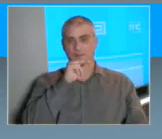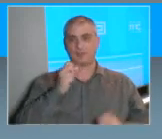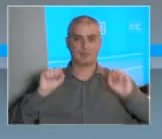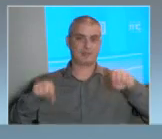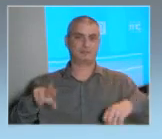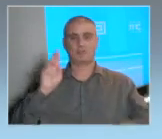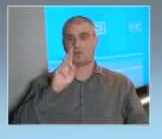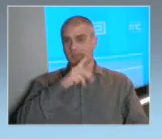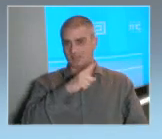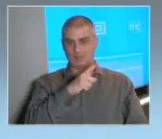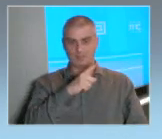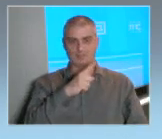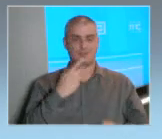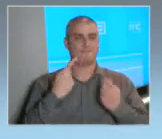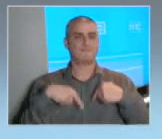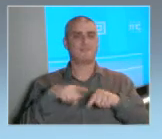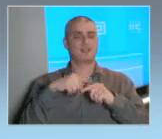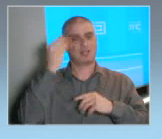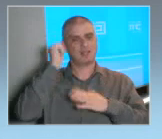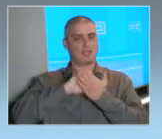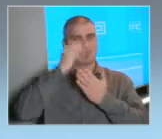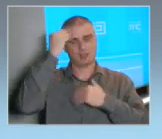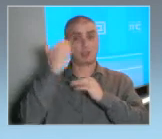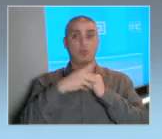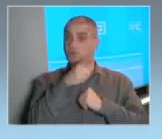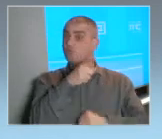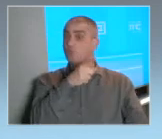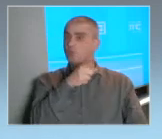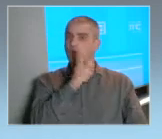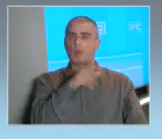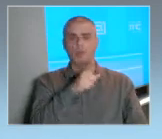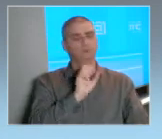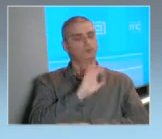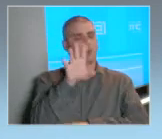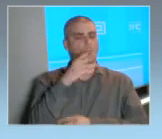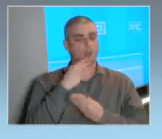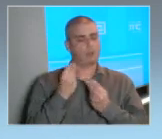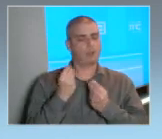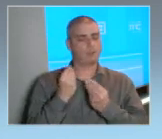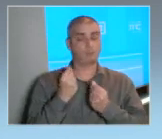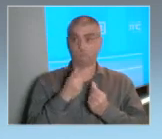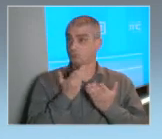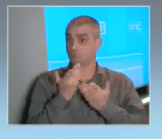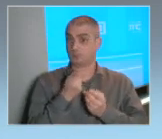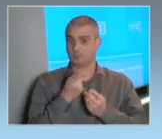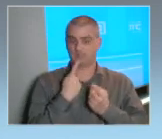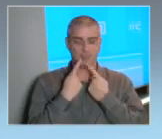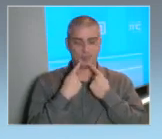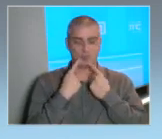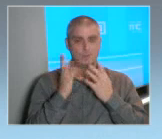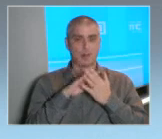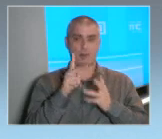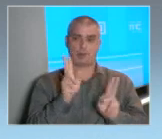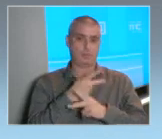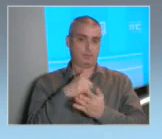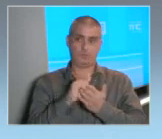הנשיא ריבלין בוועידת ידיעות אחרונות, והוא שם גם שולח איזה רמז, הוא מתייחס לדיונים על